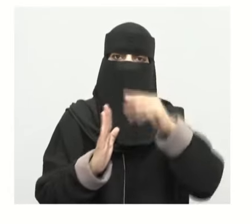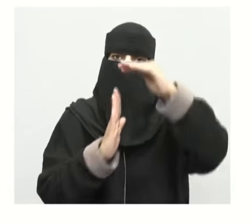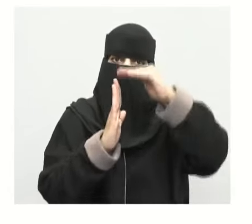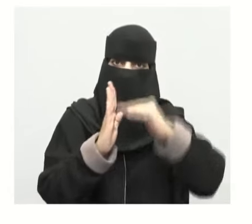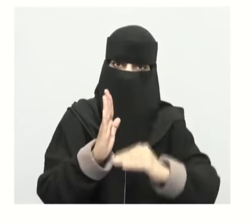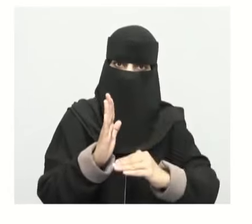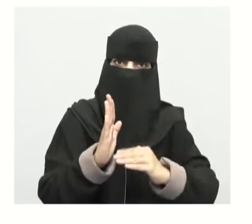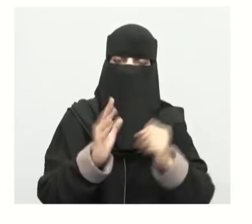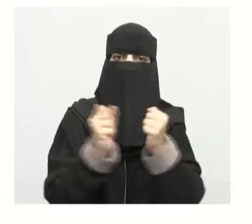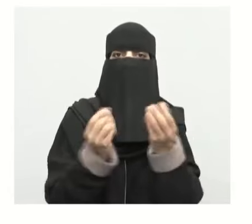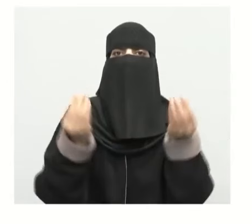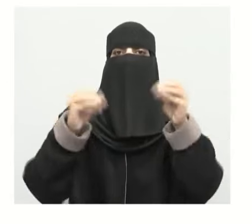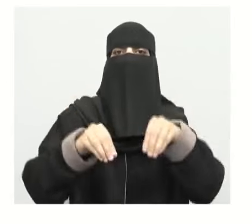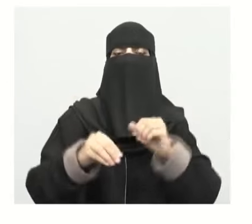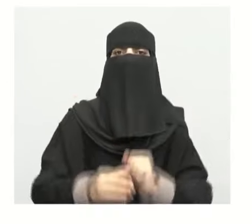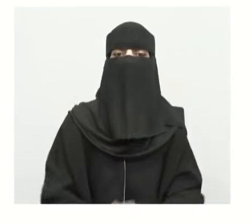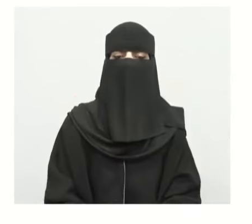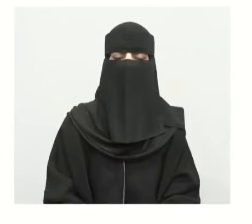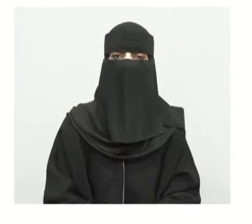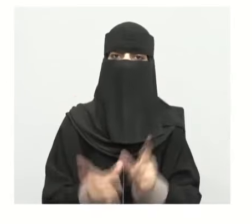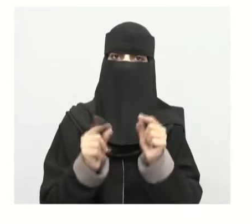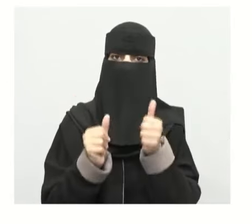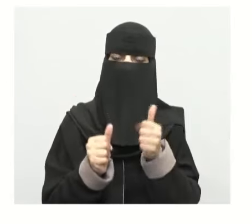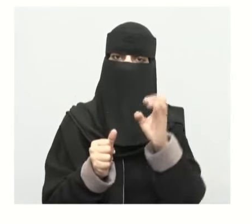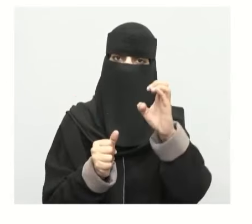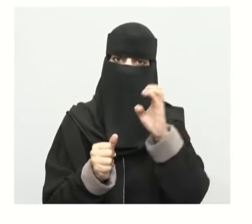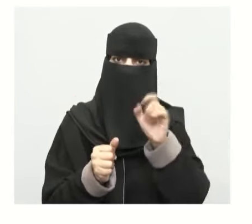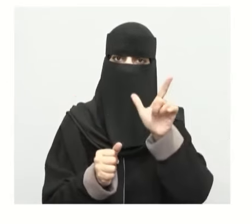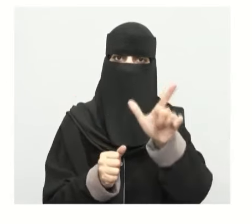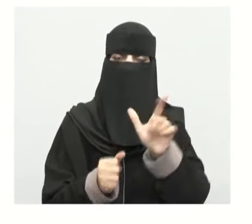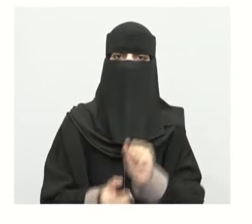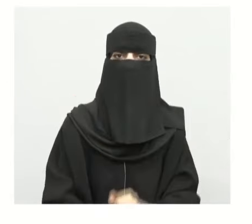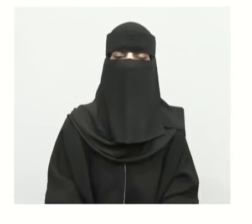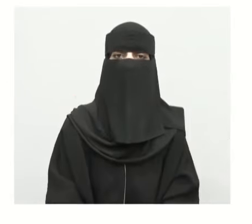شده البروده احسنتم اجابه